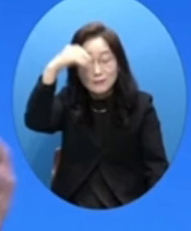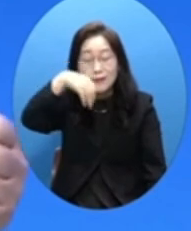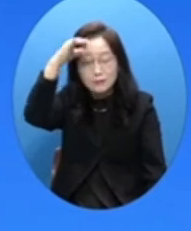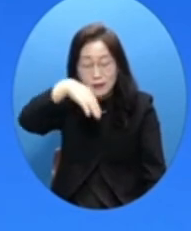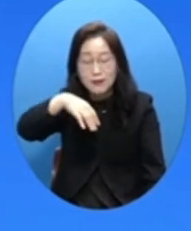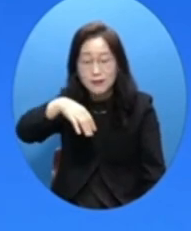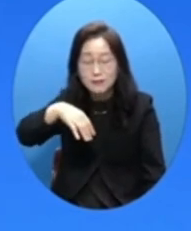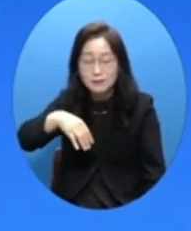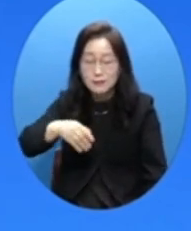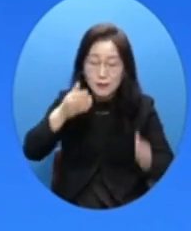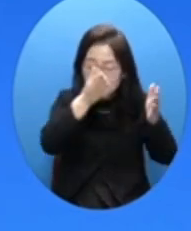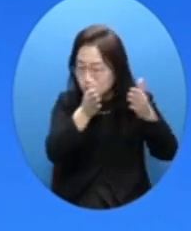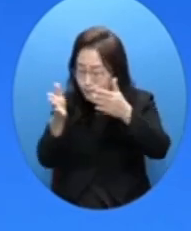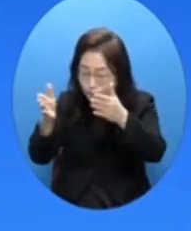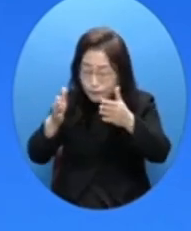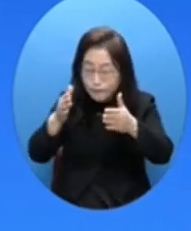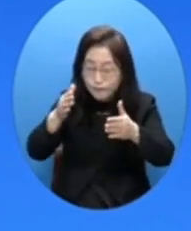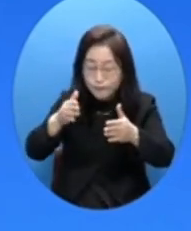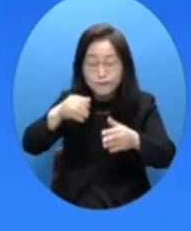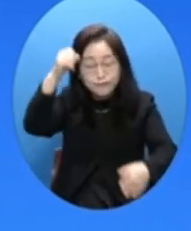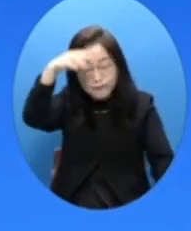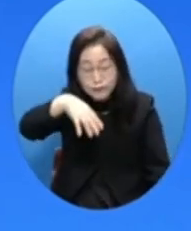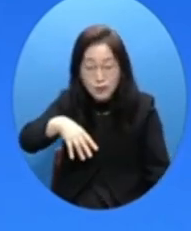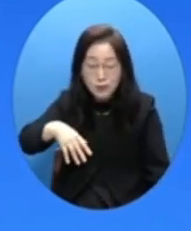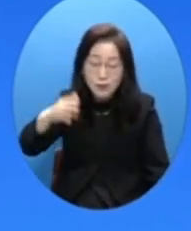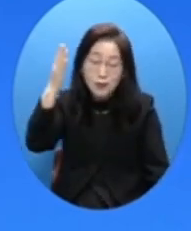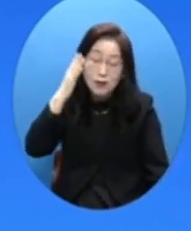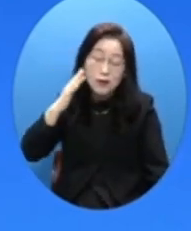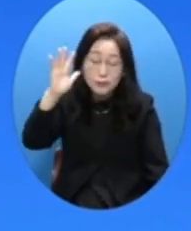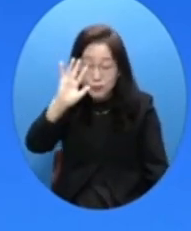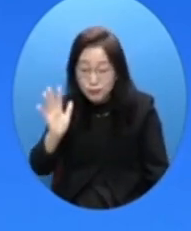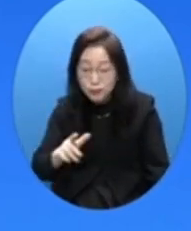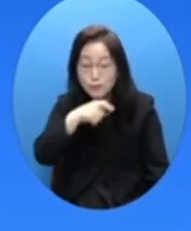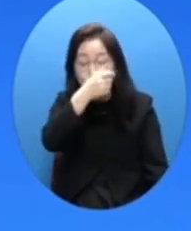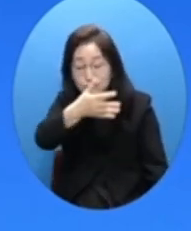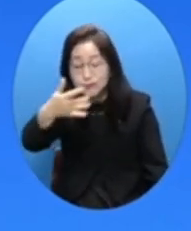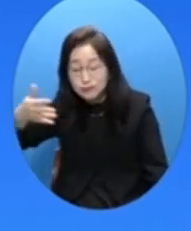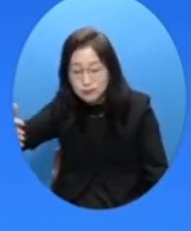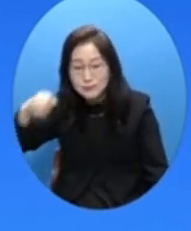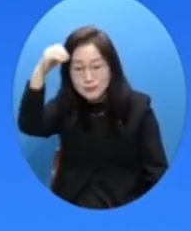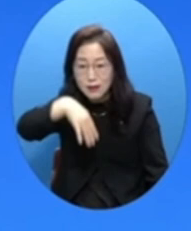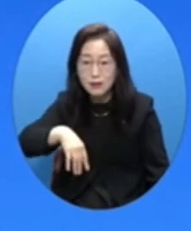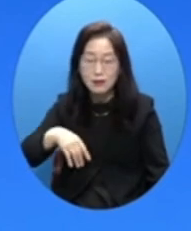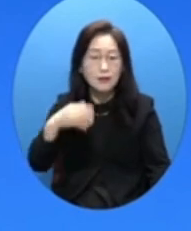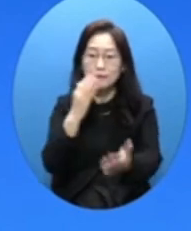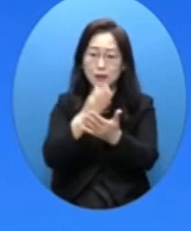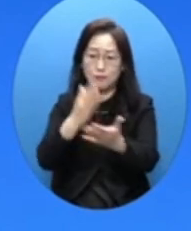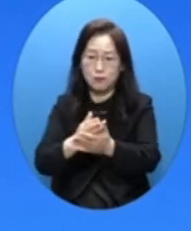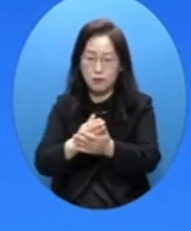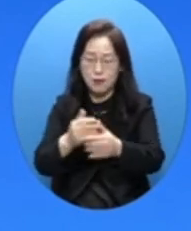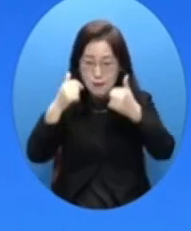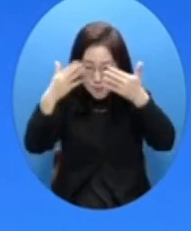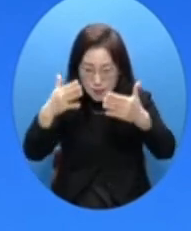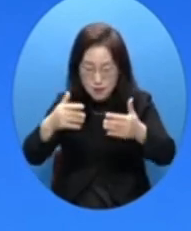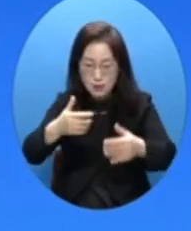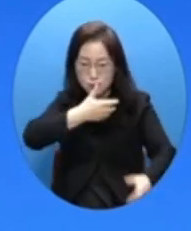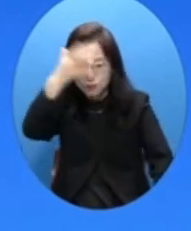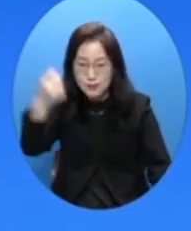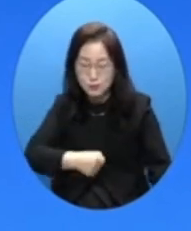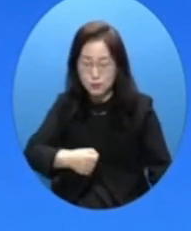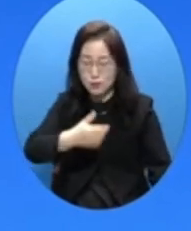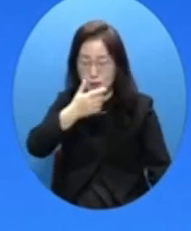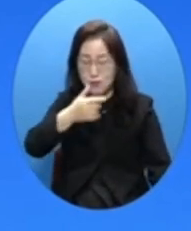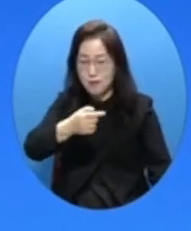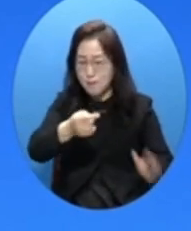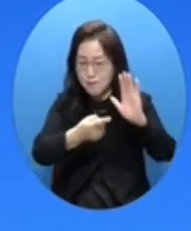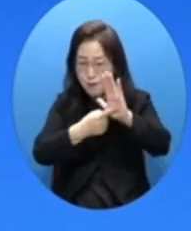목적도 없이 방향도 없이 무리를 떠다니는 낙엽처럼 살지 말고 하루를 살아도 분명한 꿈을 꾸고 목표를 가지고 골프 잡고